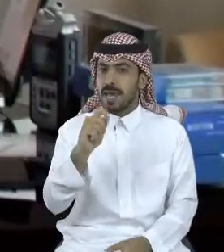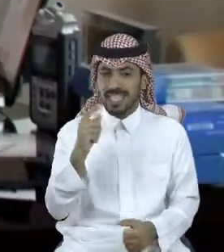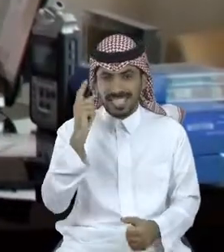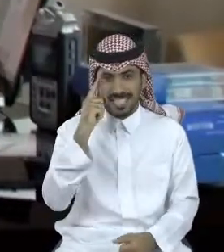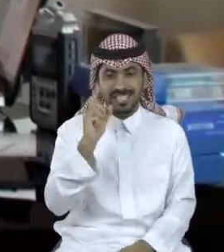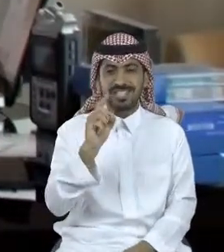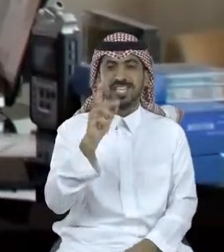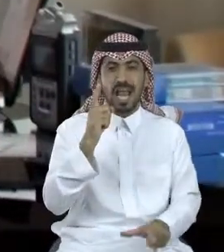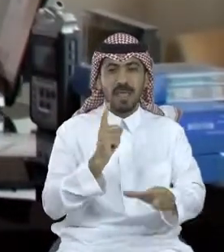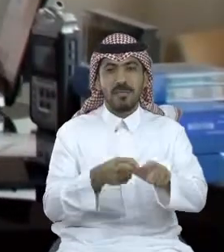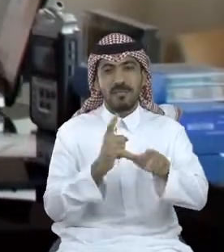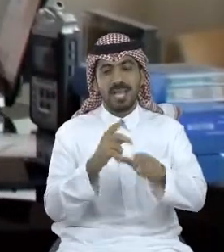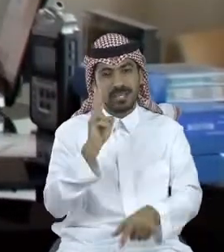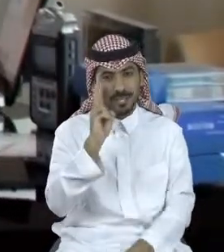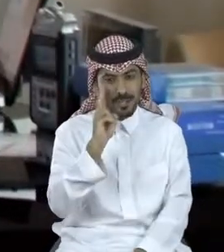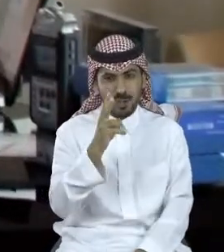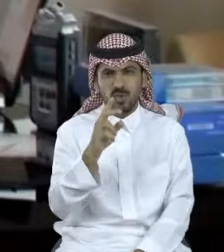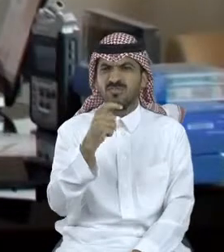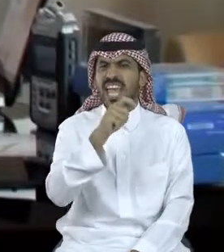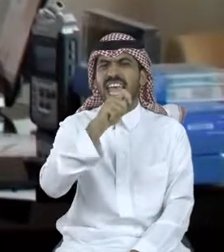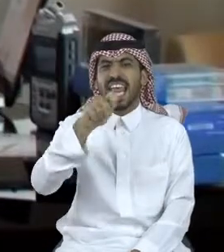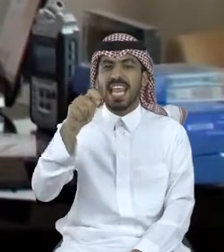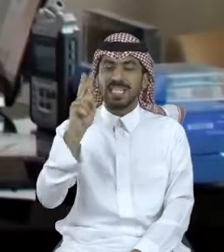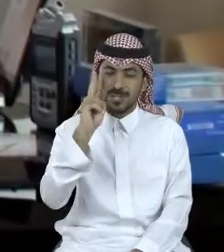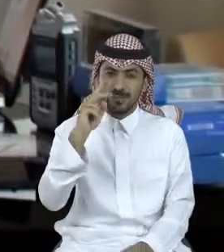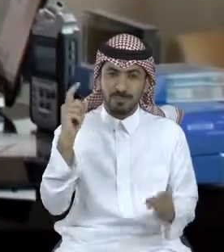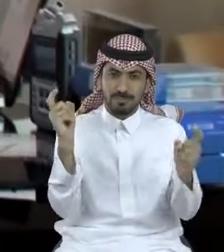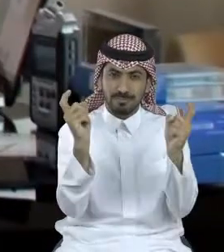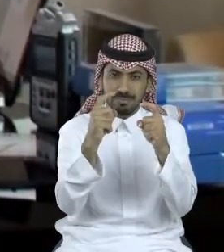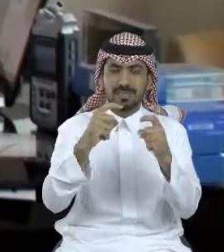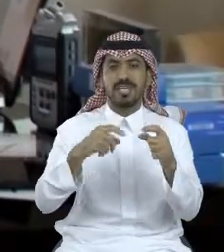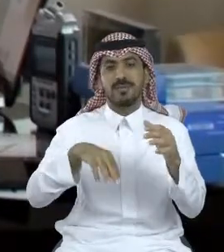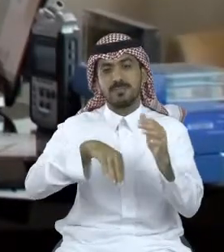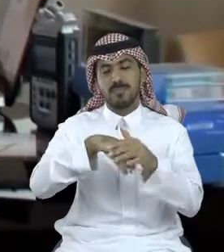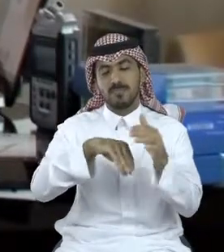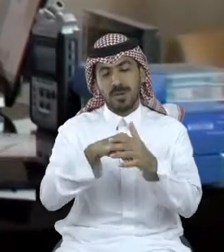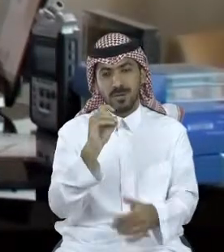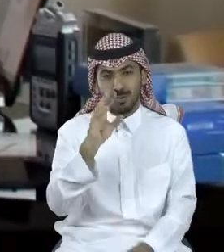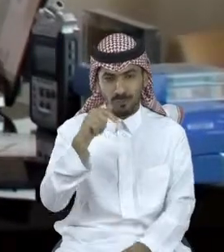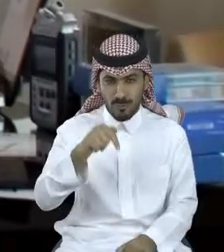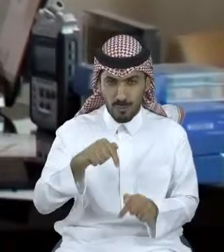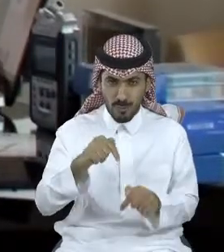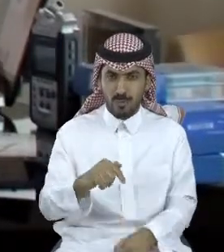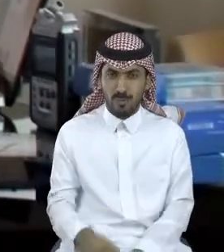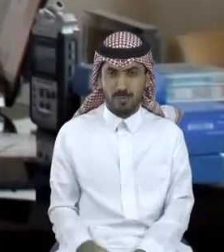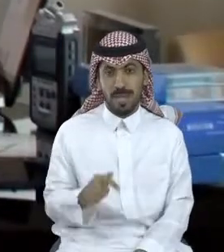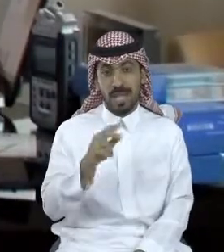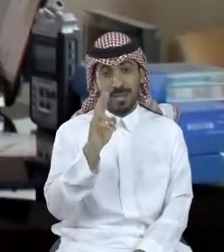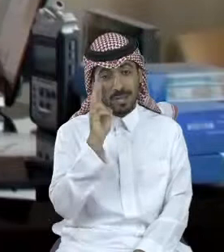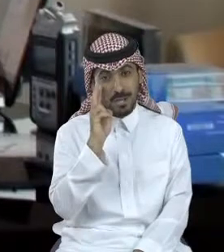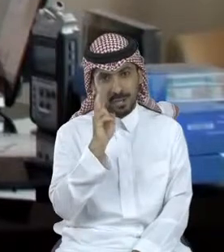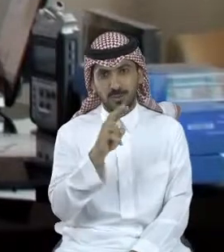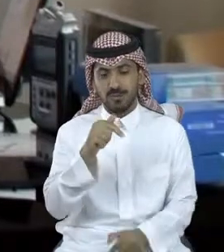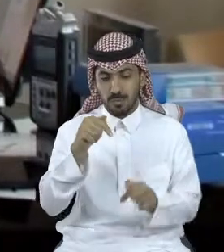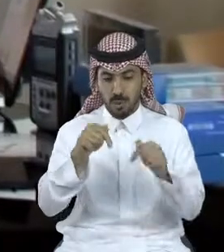ايطاليا وانجلترا، ماني براعي كوره بس بنقول لكم التجربه من ناحيه التقنيه والاشياء التقنيات الموجوده في الكوره والاشياء اللي مسوينها في الملاعب،